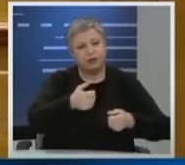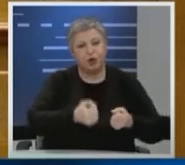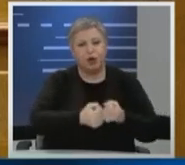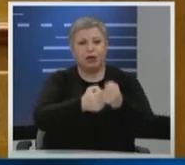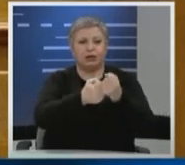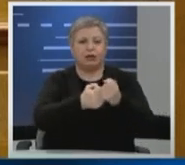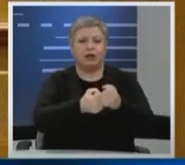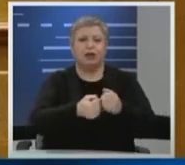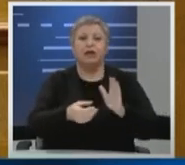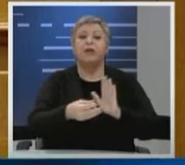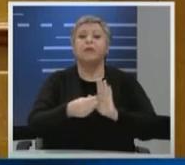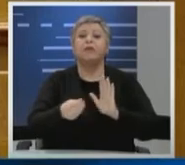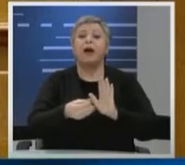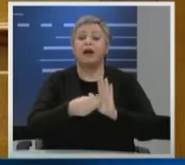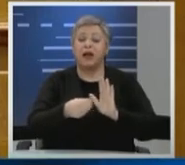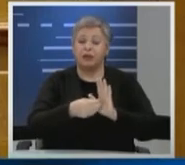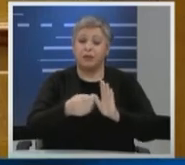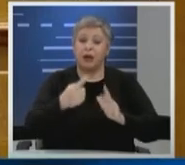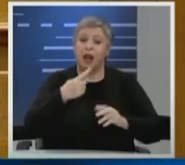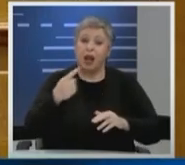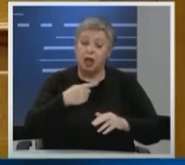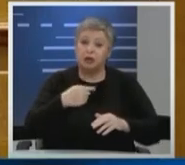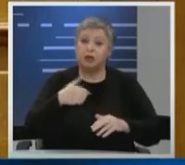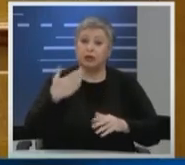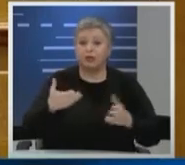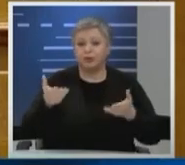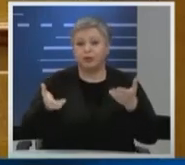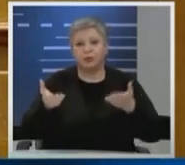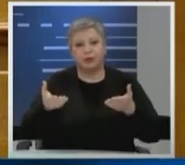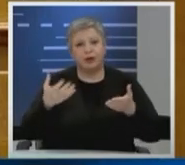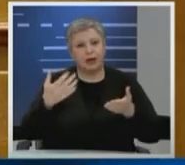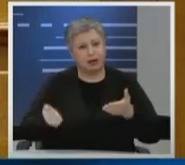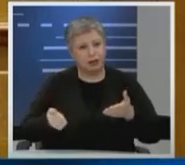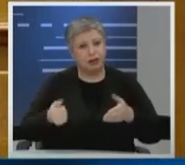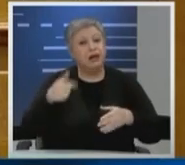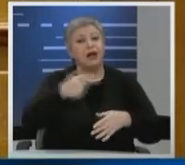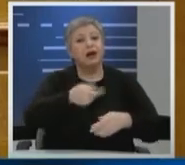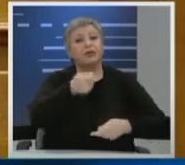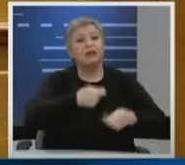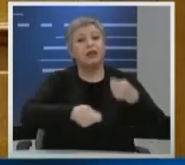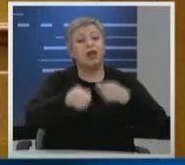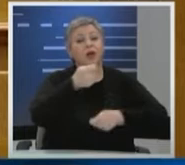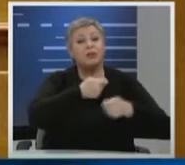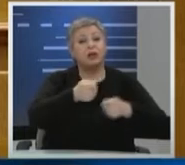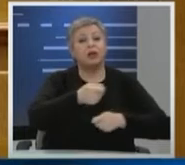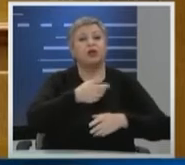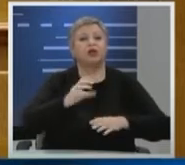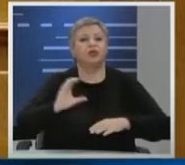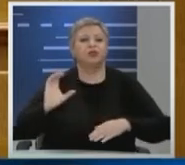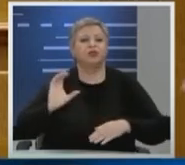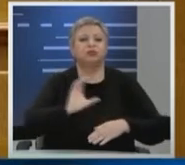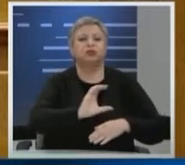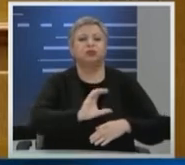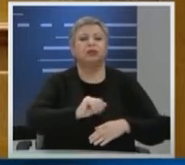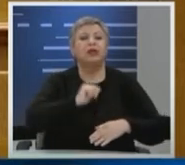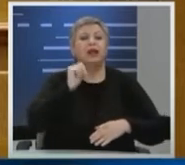Για παράδειγμα, στο όνομα των αντισταθμιστικών μέτρων επιδοτείται τις επιχειρήσεις με τις ασφαλιστικές